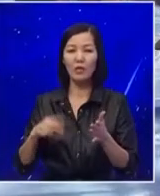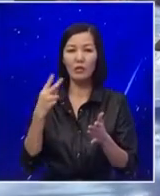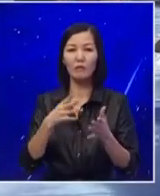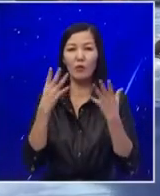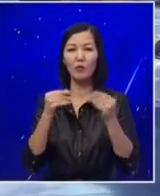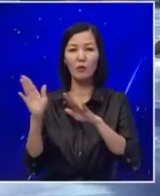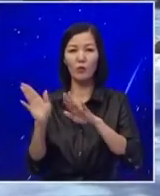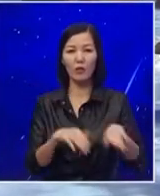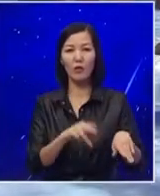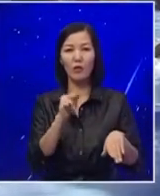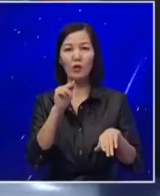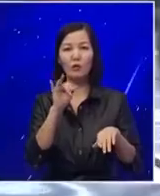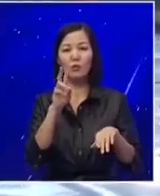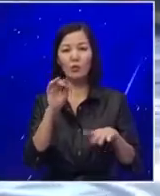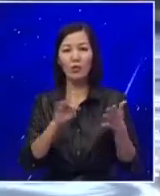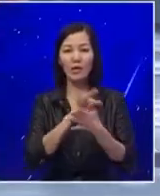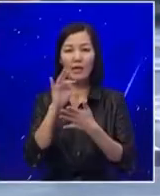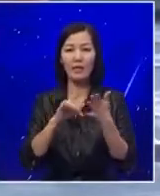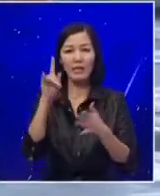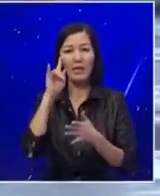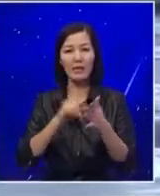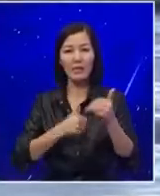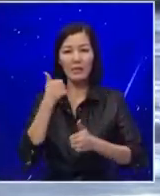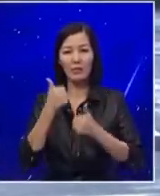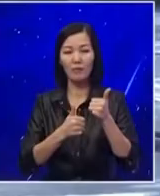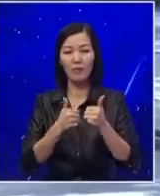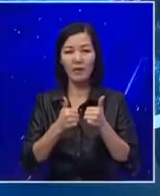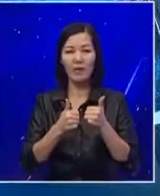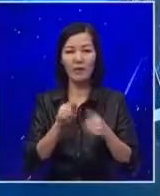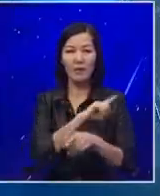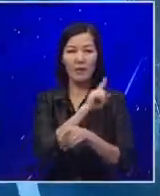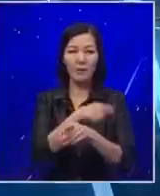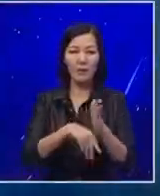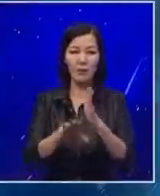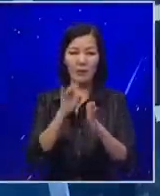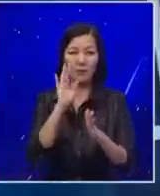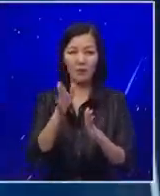кейін Шучинск қаласында жалау желбірейтін Қазақстан біріншілігіне мықтыларын анықтайтын болады.